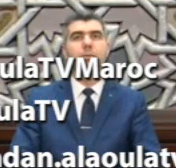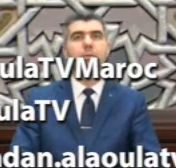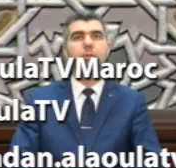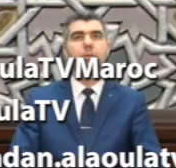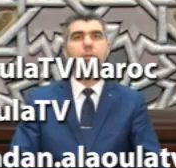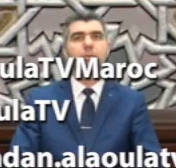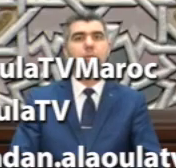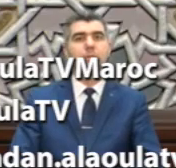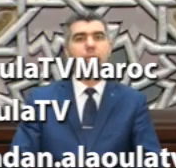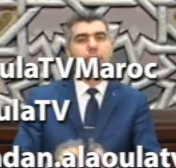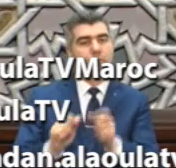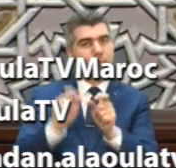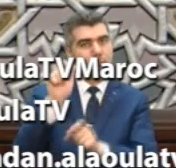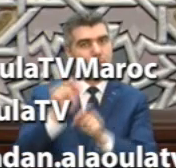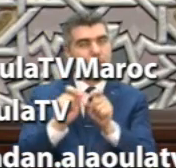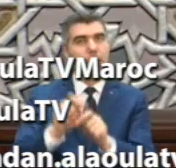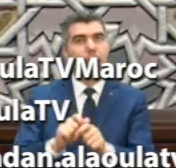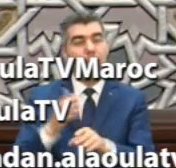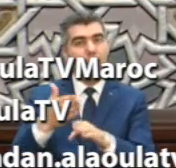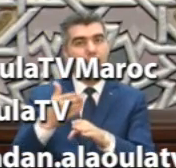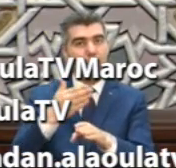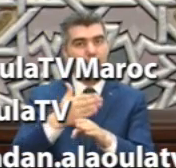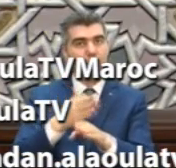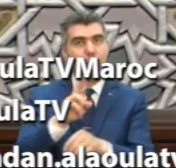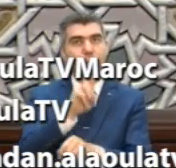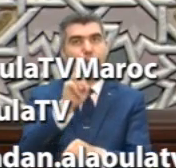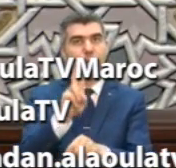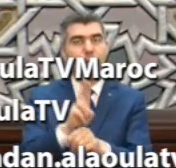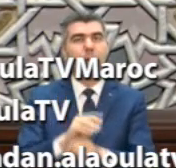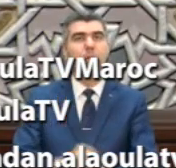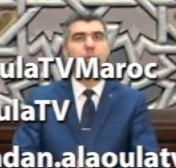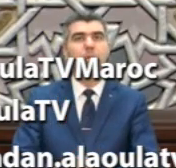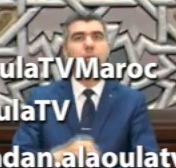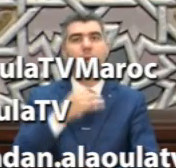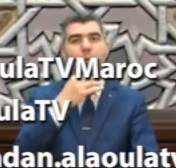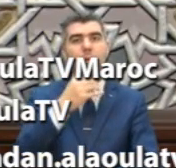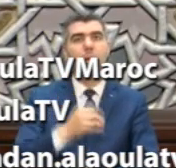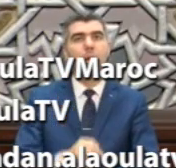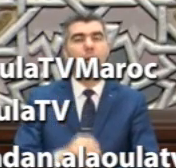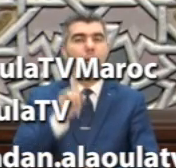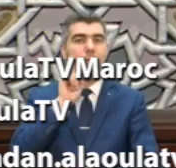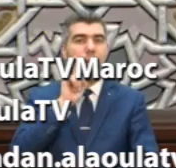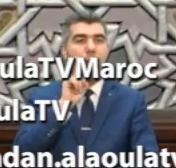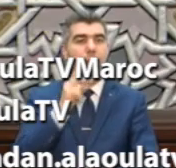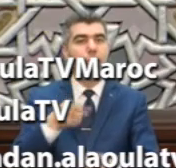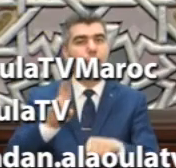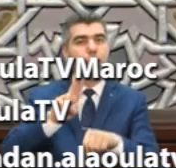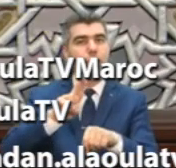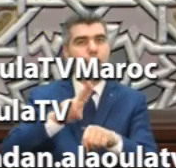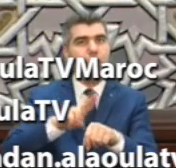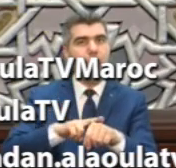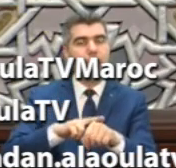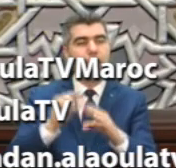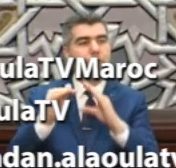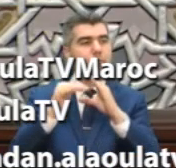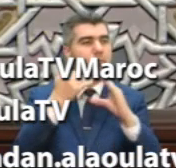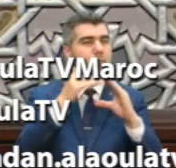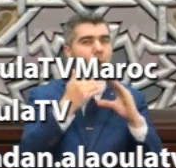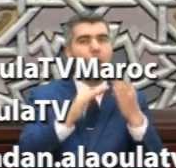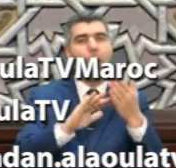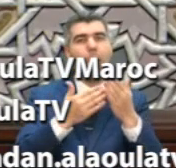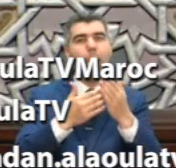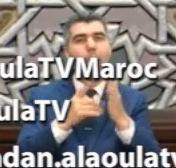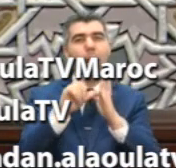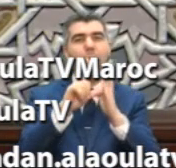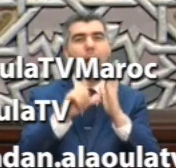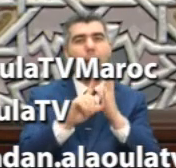السيدات والسادة، قبل البدء في الأسئلة أرجو من السيدة الأمينة التفضل بتلاوة المراسلات الواردة